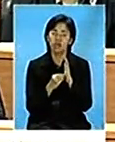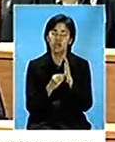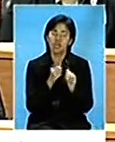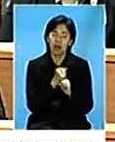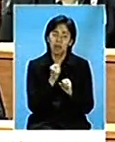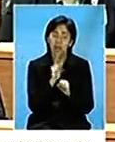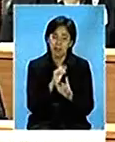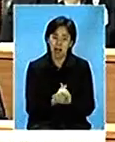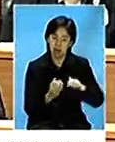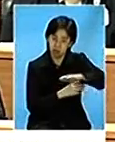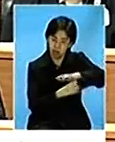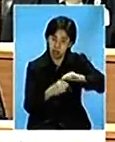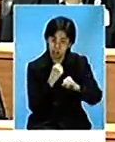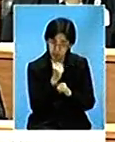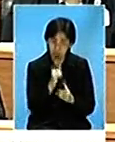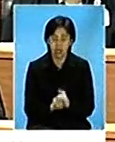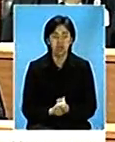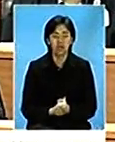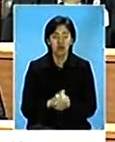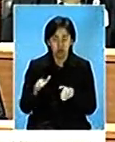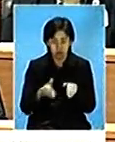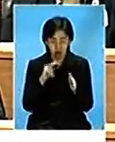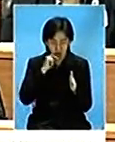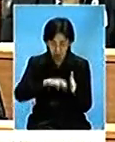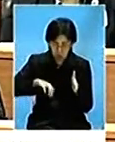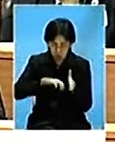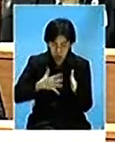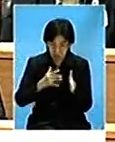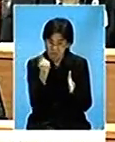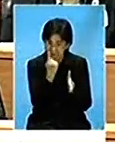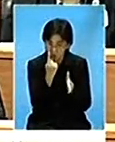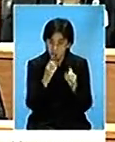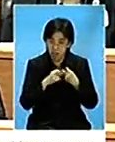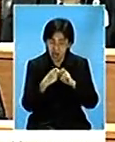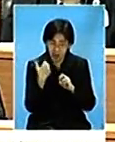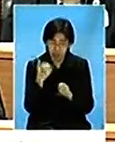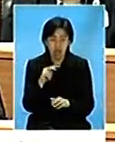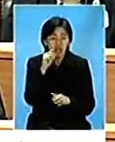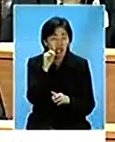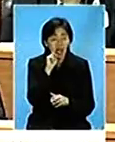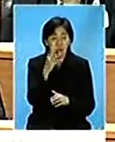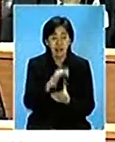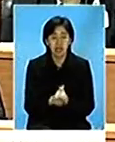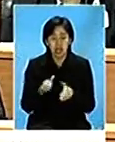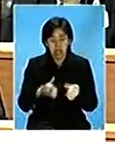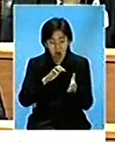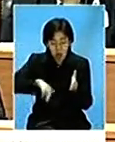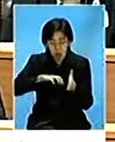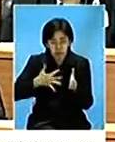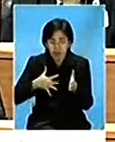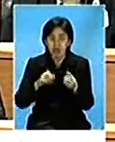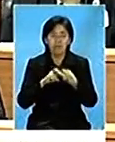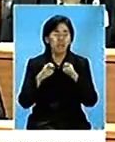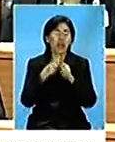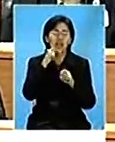างอุโมงค์ยักษ์ทำได้ไหมคลองถ้าไม่ลอกแค่คลองเดียวจะเป็นจะตายกันไหมถ้าน้ำมันไม่มาต่อให้ไม่ลอกสิบชาติมันก็ไม่มีปัญห